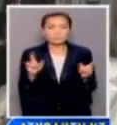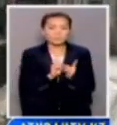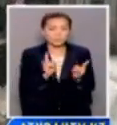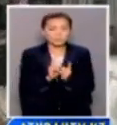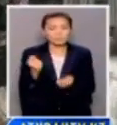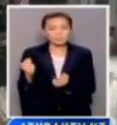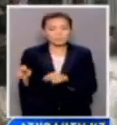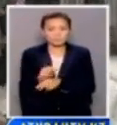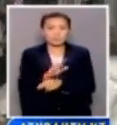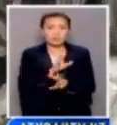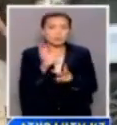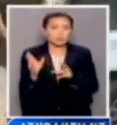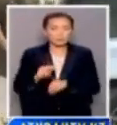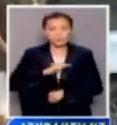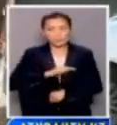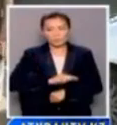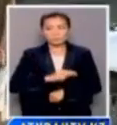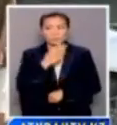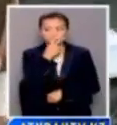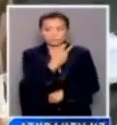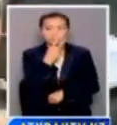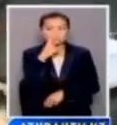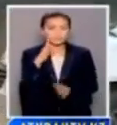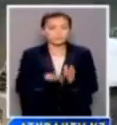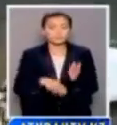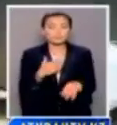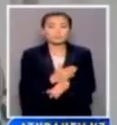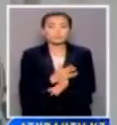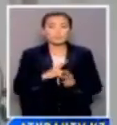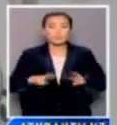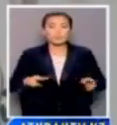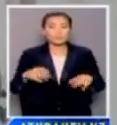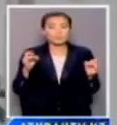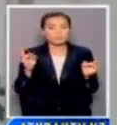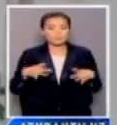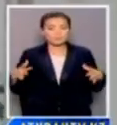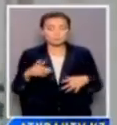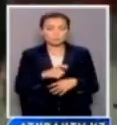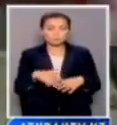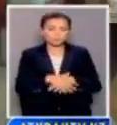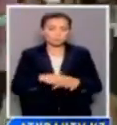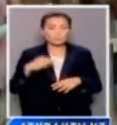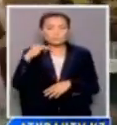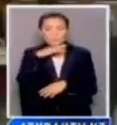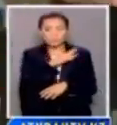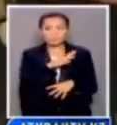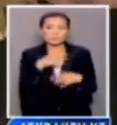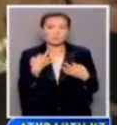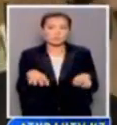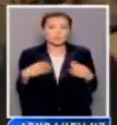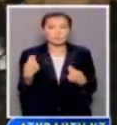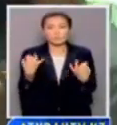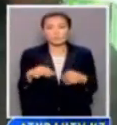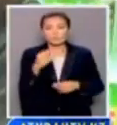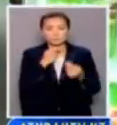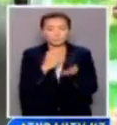бар, көлік жөнде орталығы бар. Бірақ біз одан зорын көрдік. Мұнда тұтастай бір дәмханада кісі қарасы қалың. Аспай саспай тамақтанып